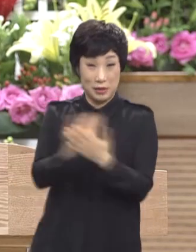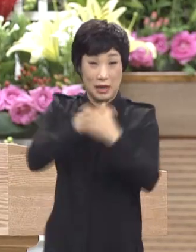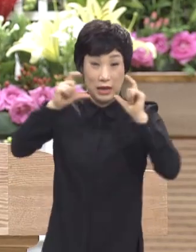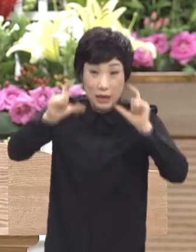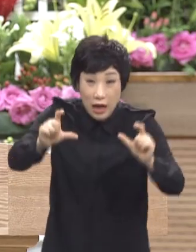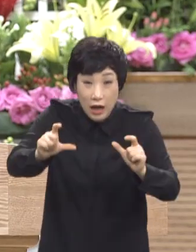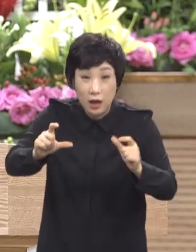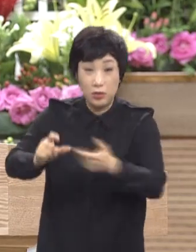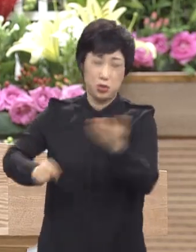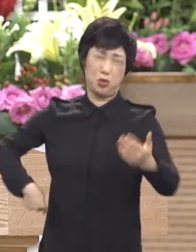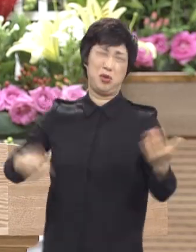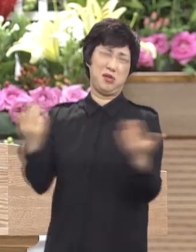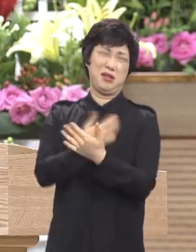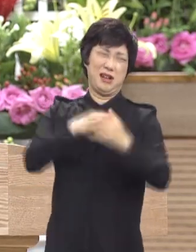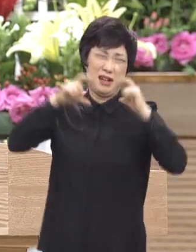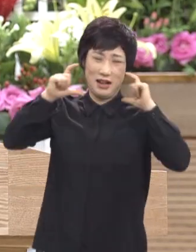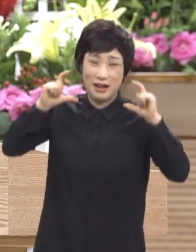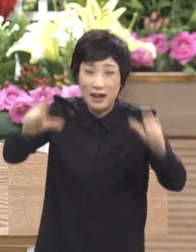회개.